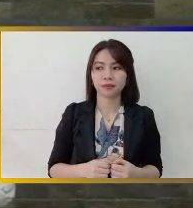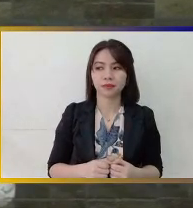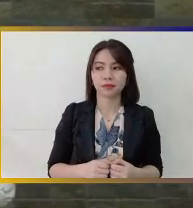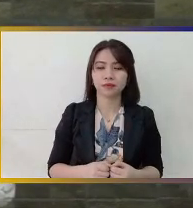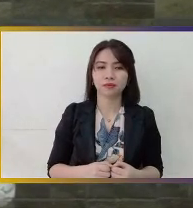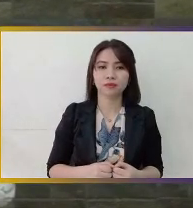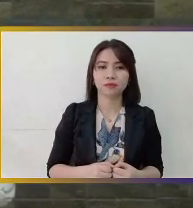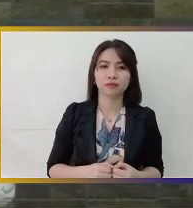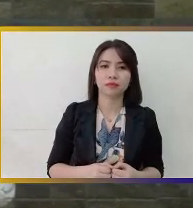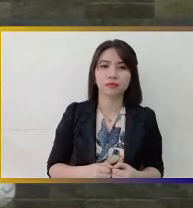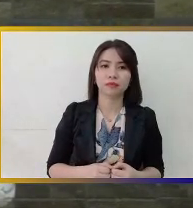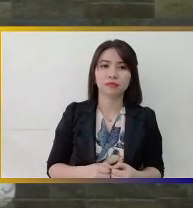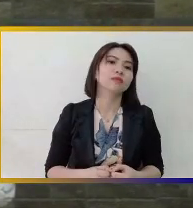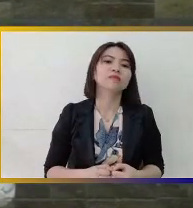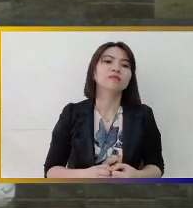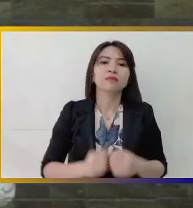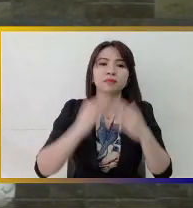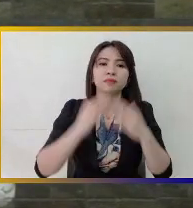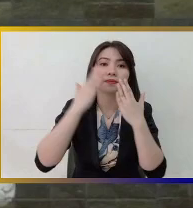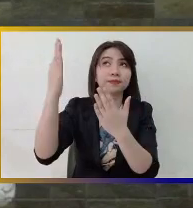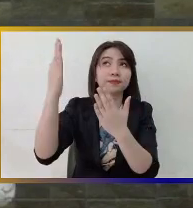Tingnan niyo mga kapatid, salamat sa Panginoon.